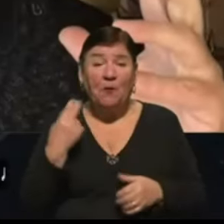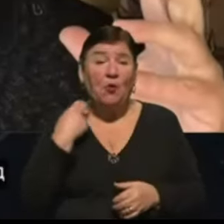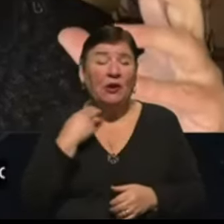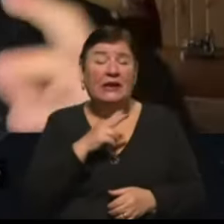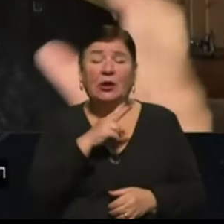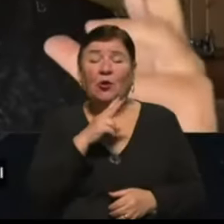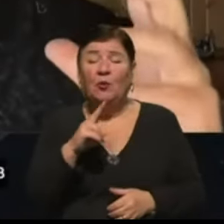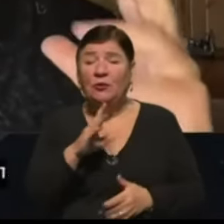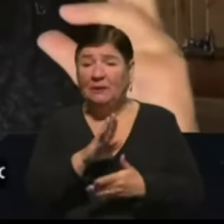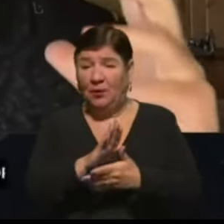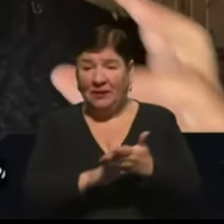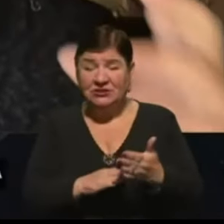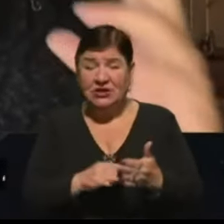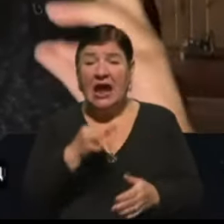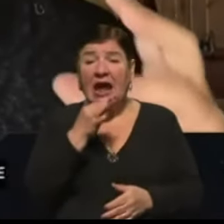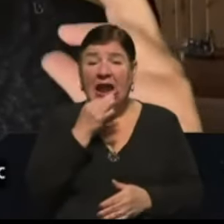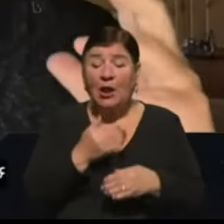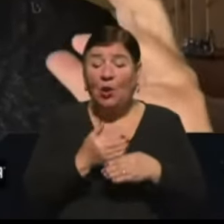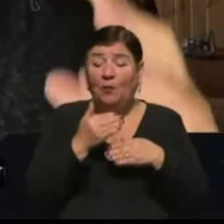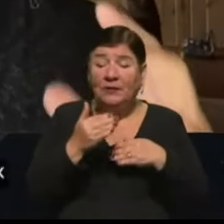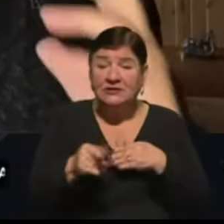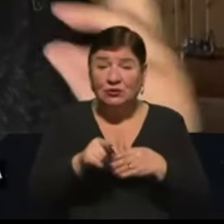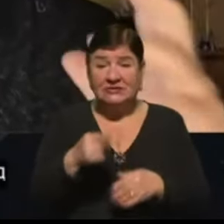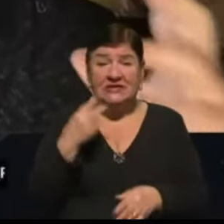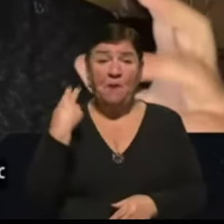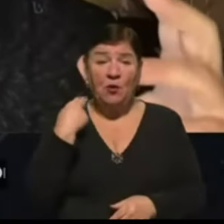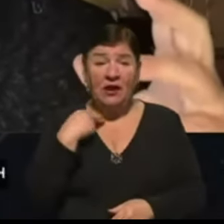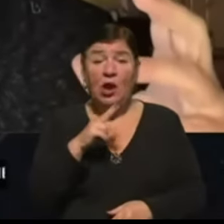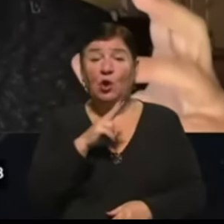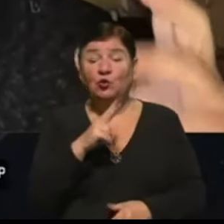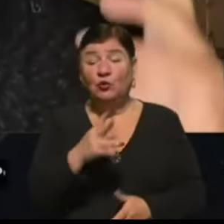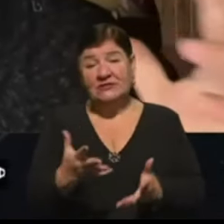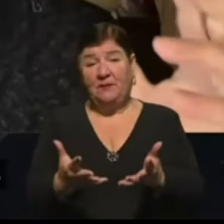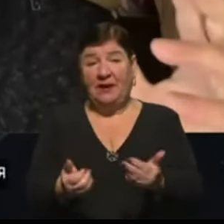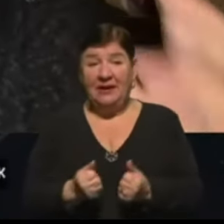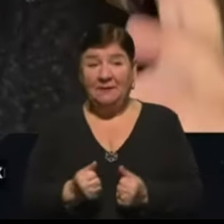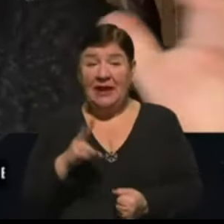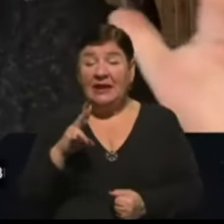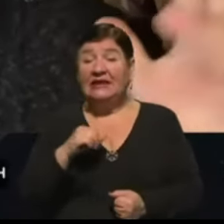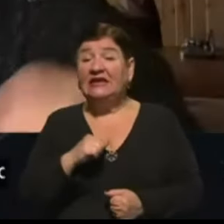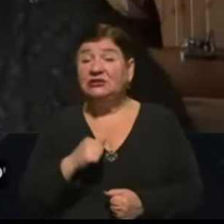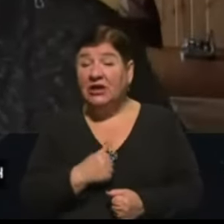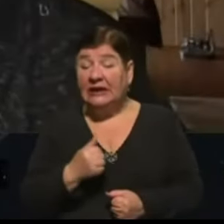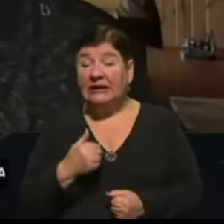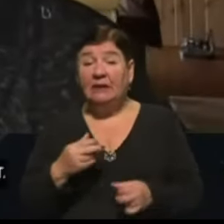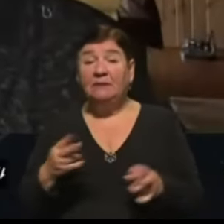будь ласка, рано чи пізно по ці борги хтось прийде. От, на жаль. І от нам треба бути готовими.